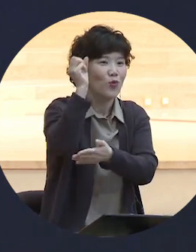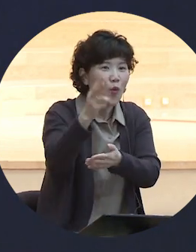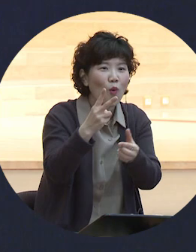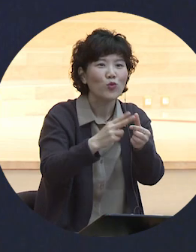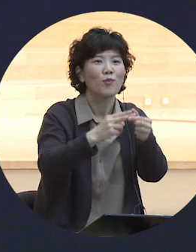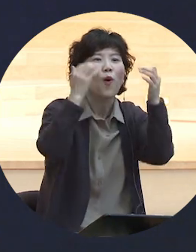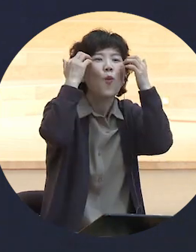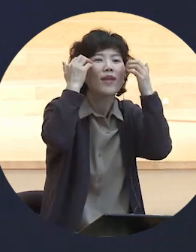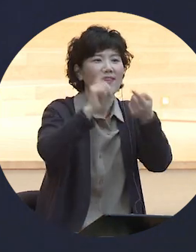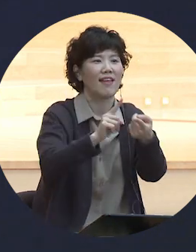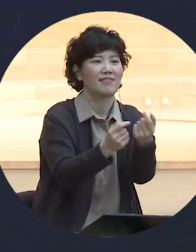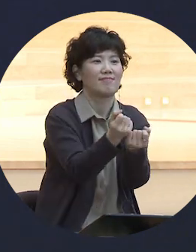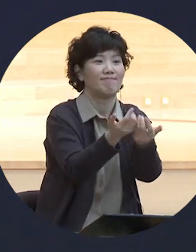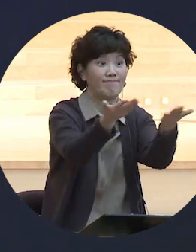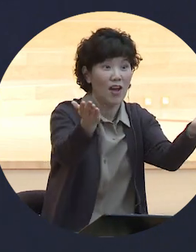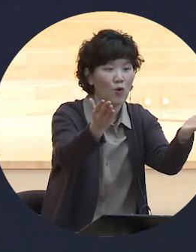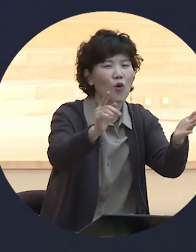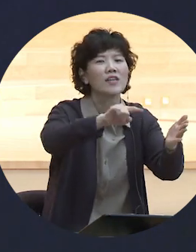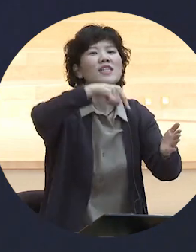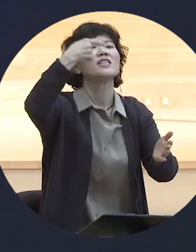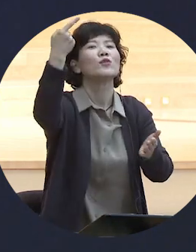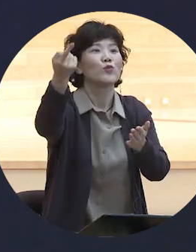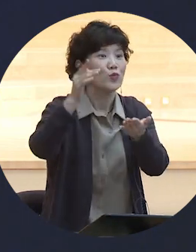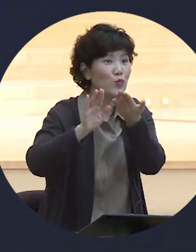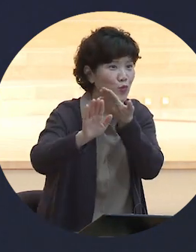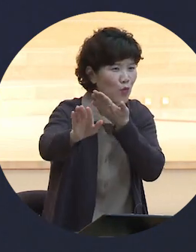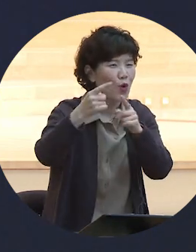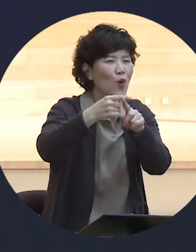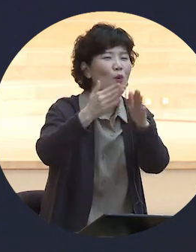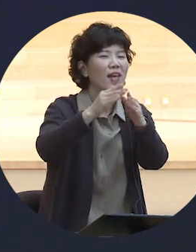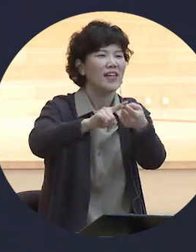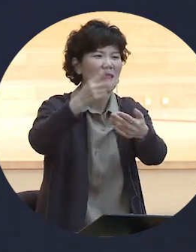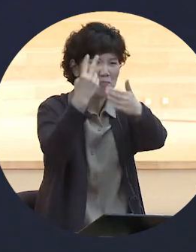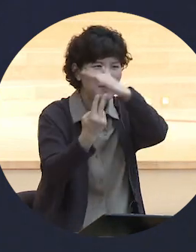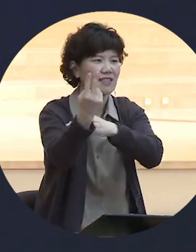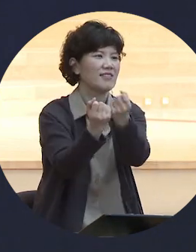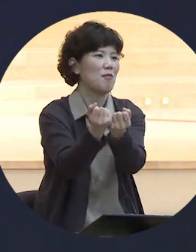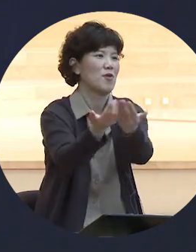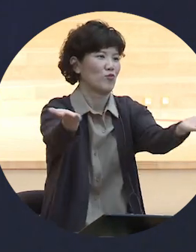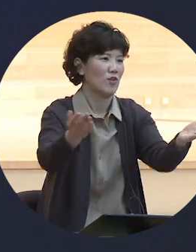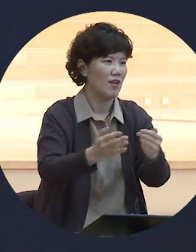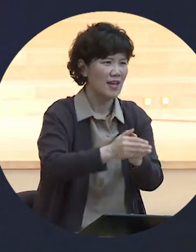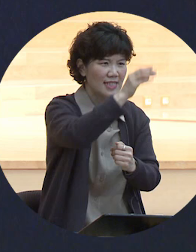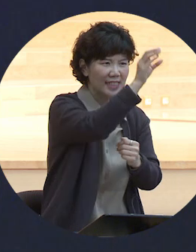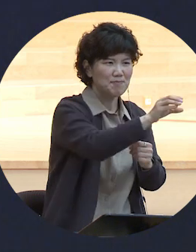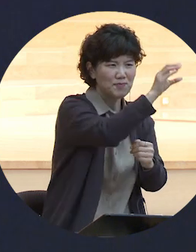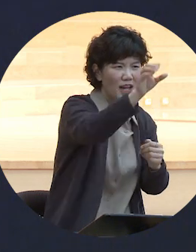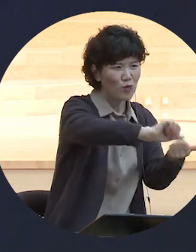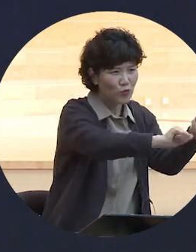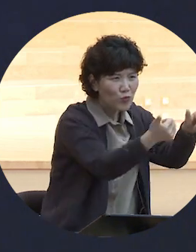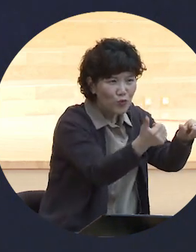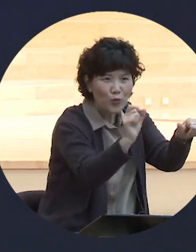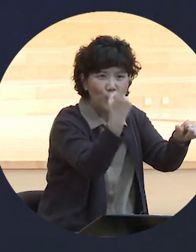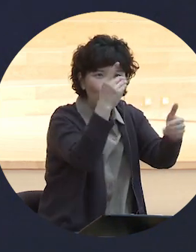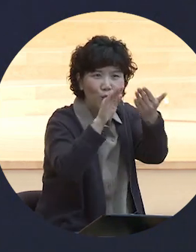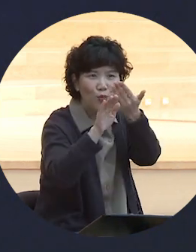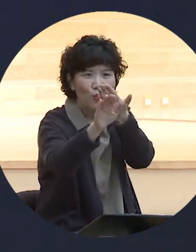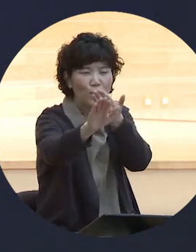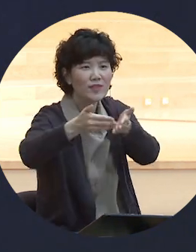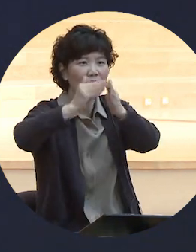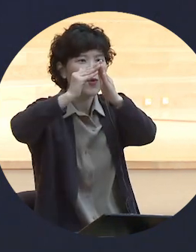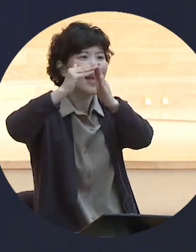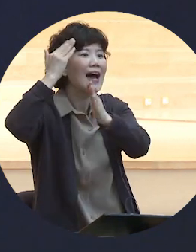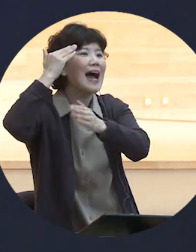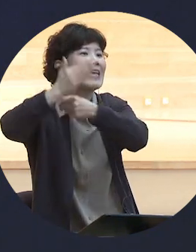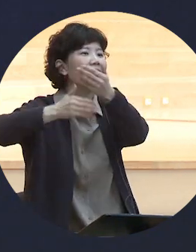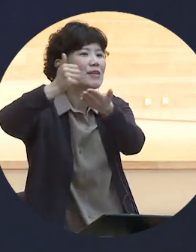얘기하십니다. 그리고 그 이후에 있을 하나님의 교회에 대한 비전을 얘기하십니다. 십자가의 돌아가심으로 말미암아 세워질 하나님의